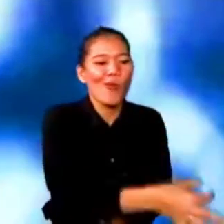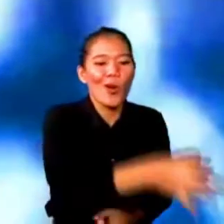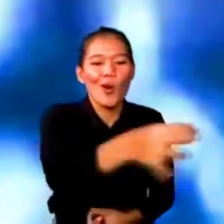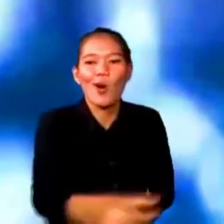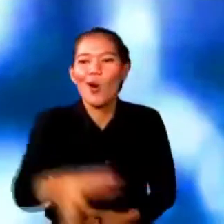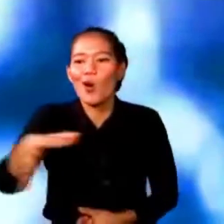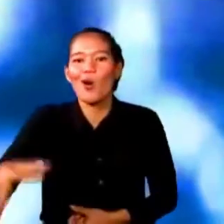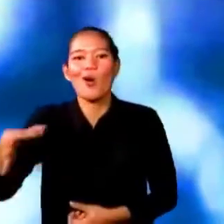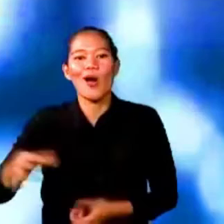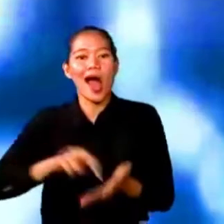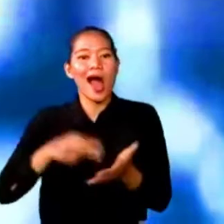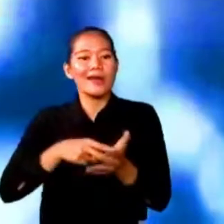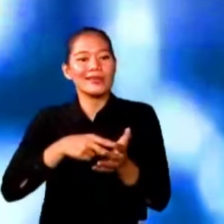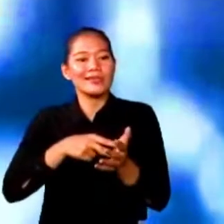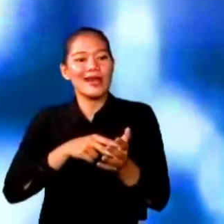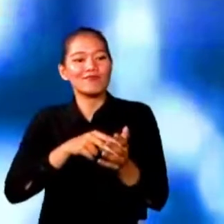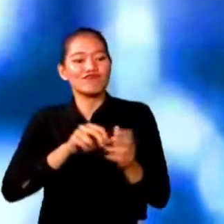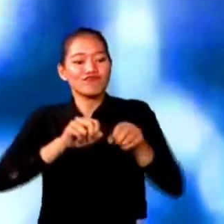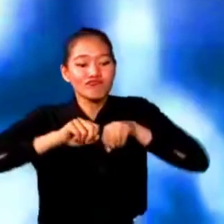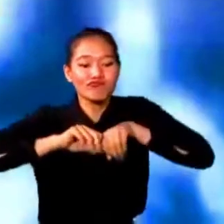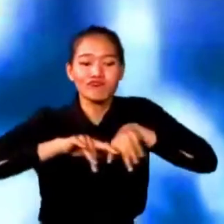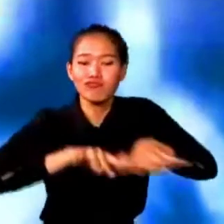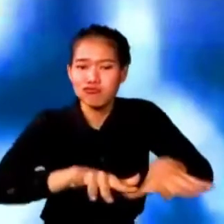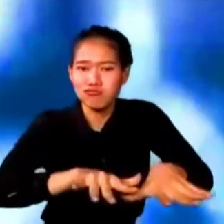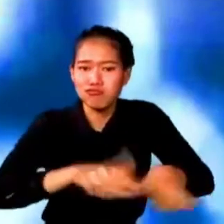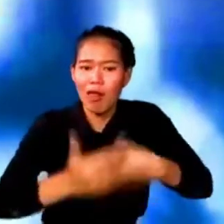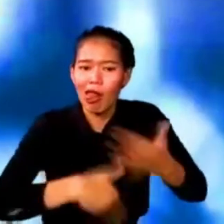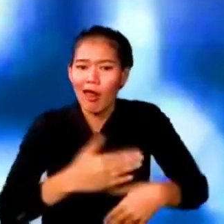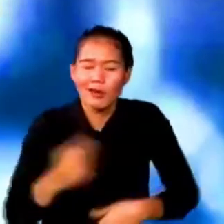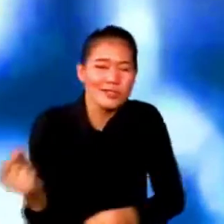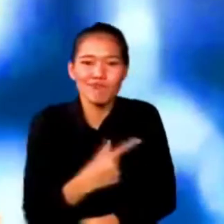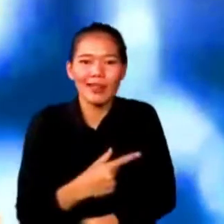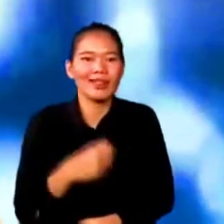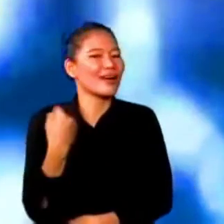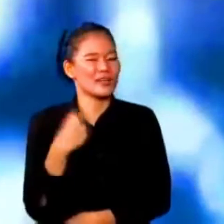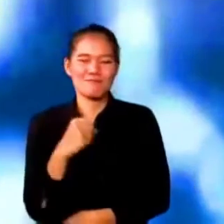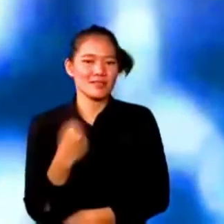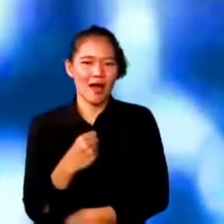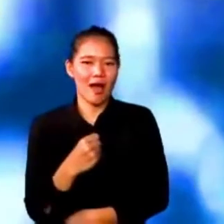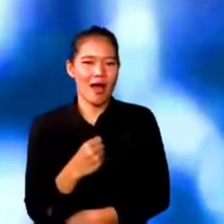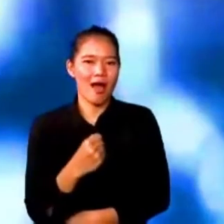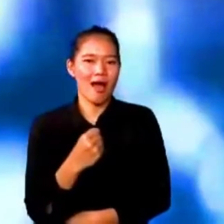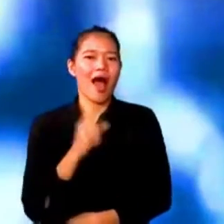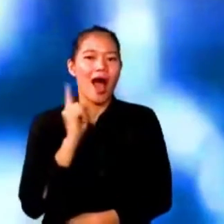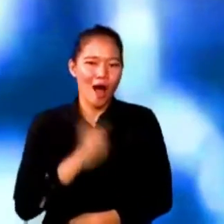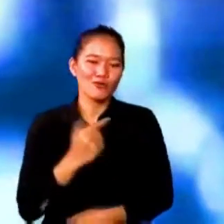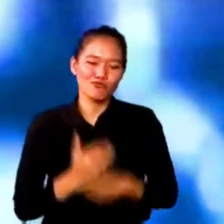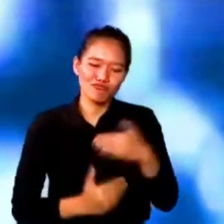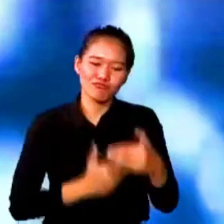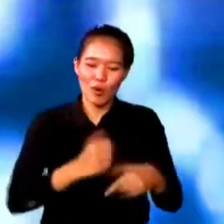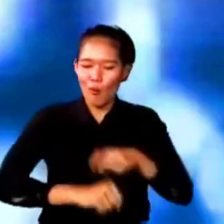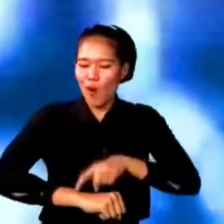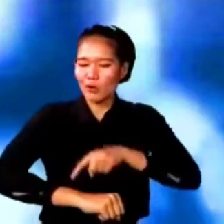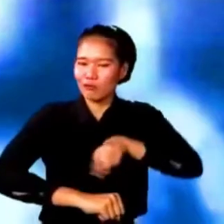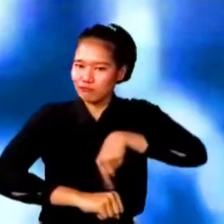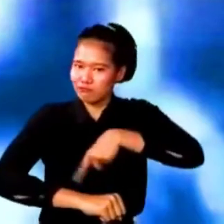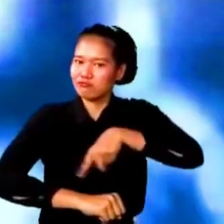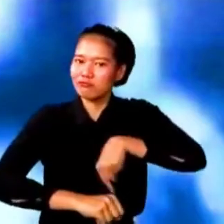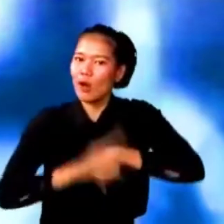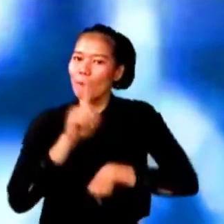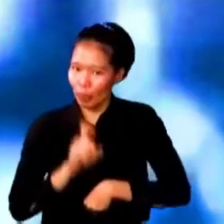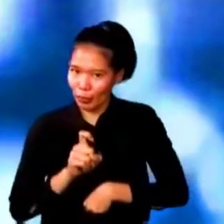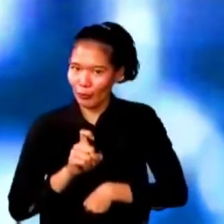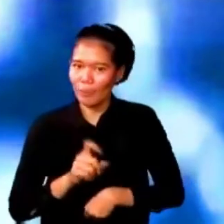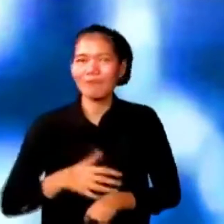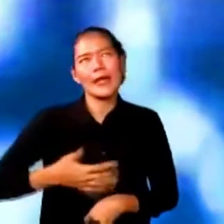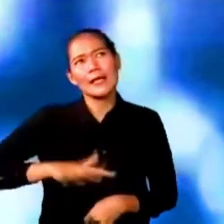ya ke-12 untuk melakukan dalam waktu sekejap buruk sejumlah besar orang yang ada di Indonesia jadi